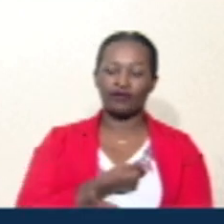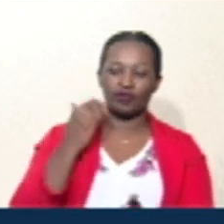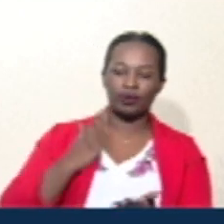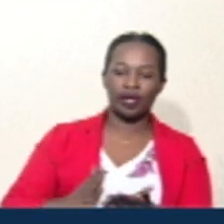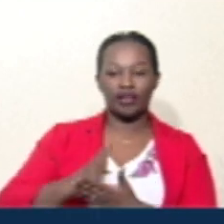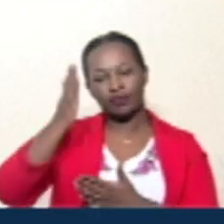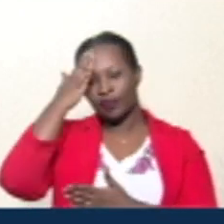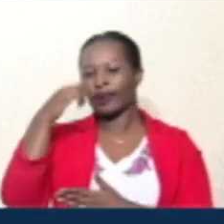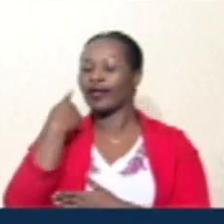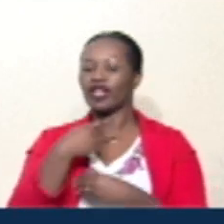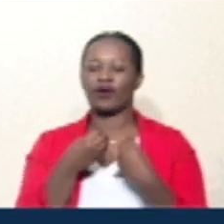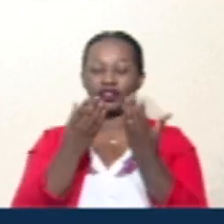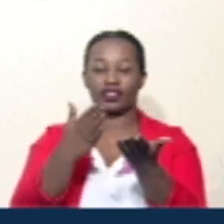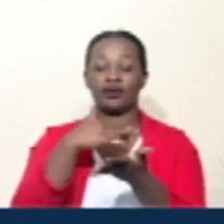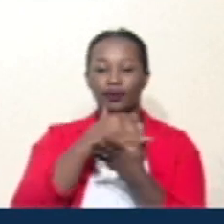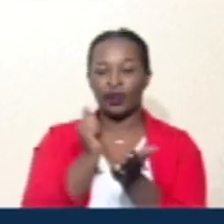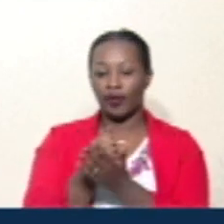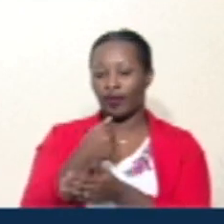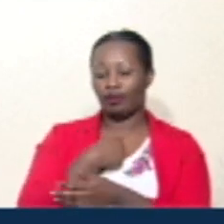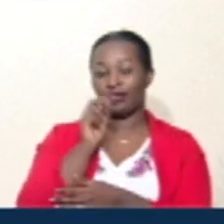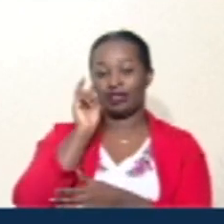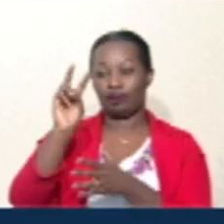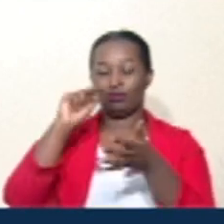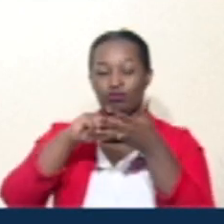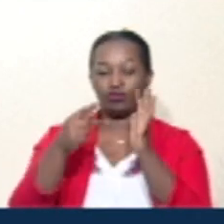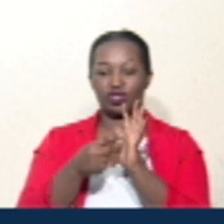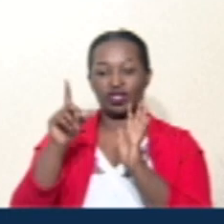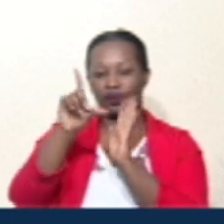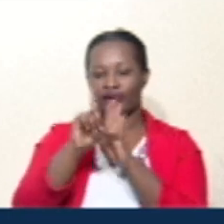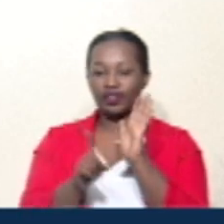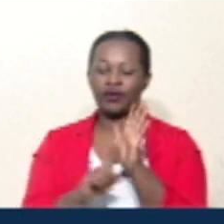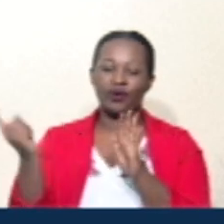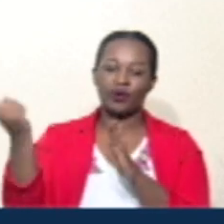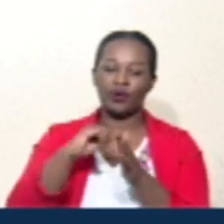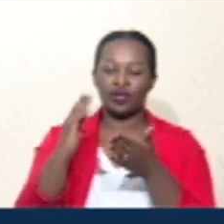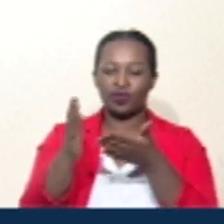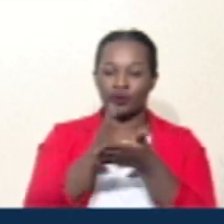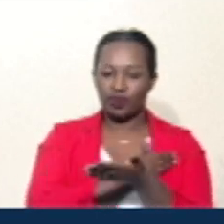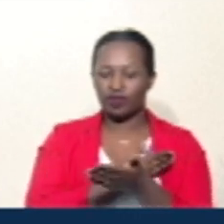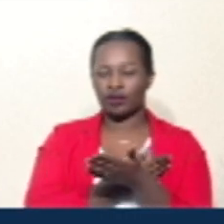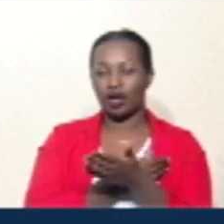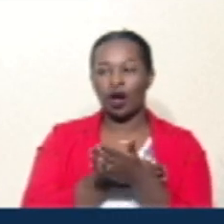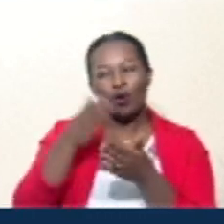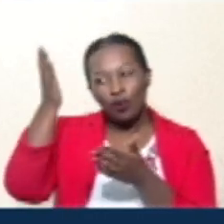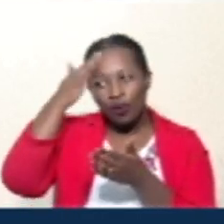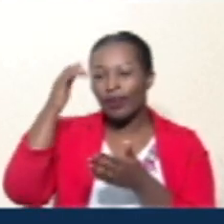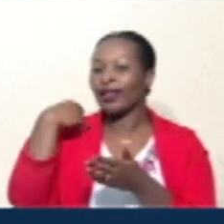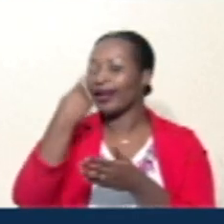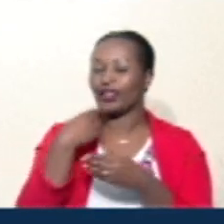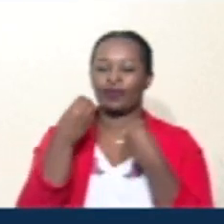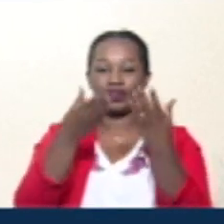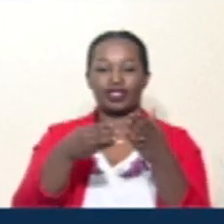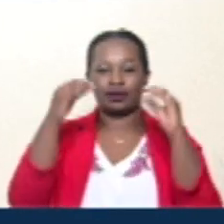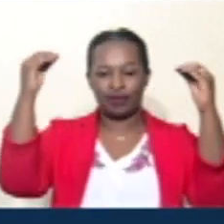kumenya urutanze. Kubera ko ndabona uyu mushinga w'itegeko uje gukuraho principe d'anonymat isanzwe igaragara